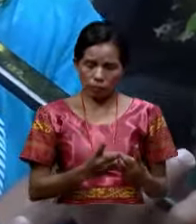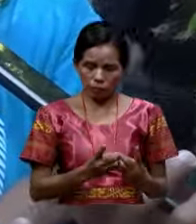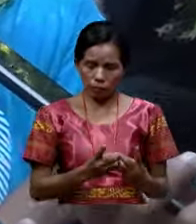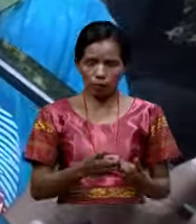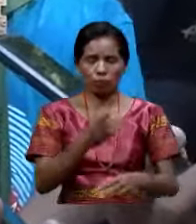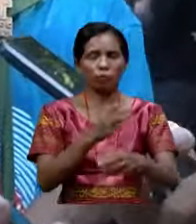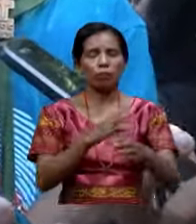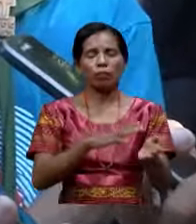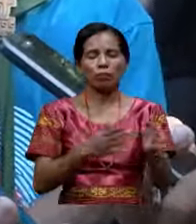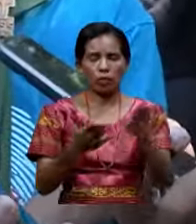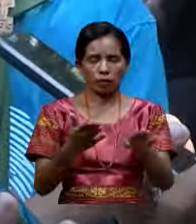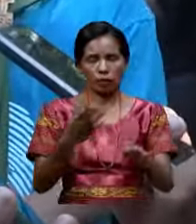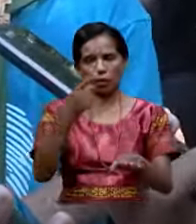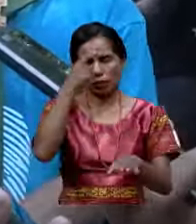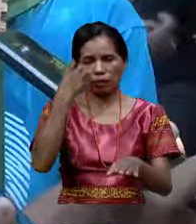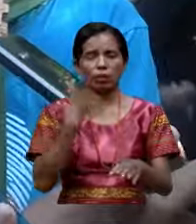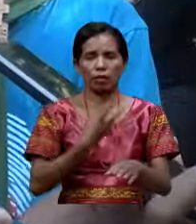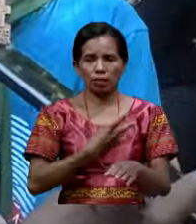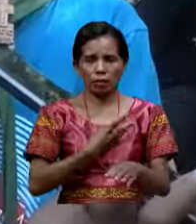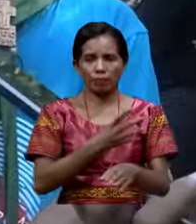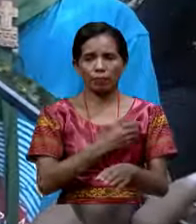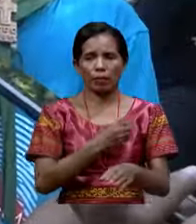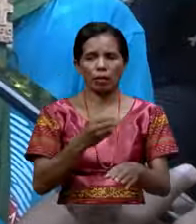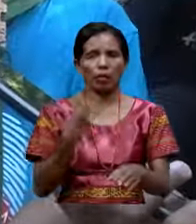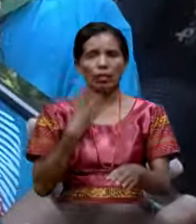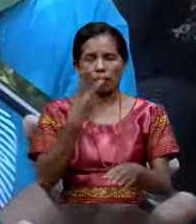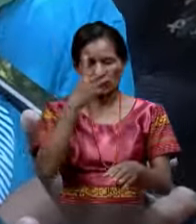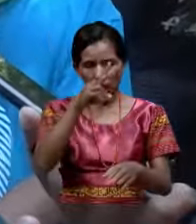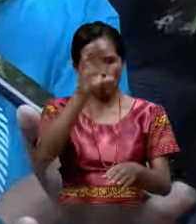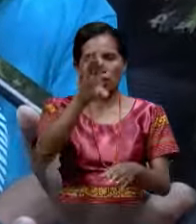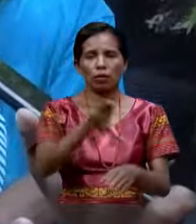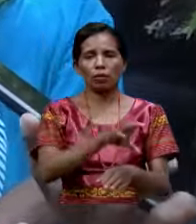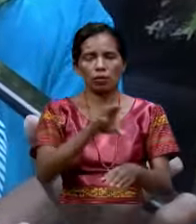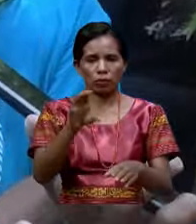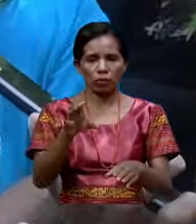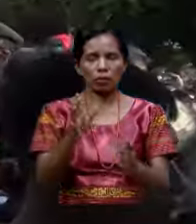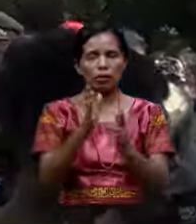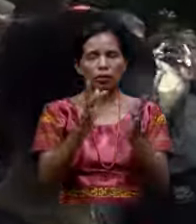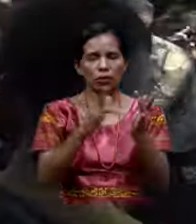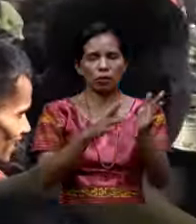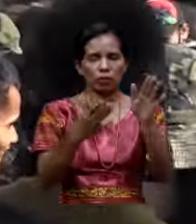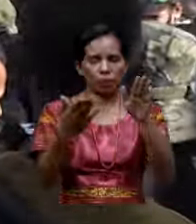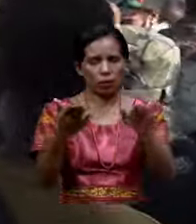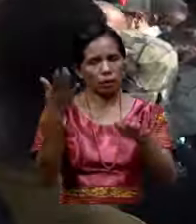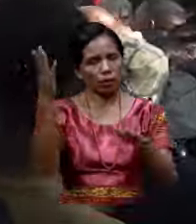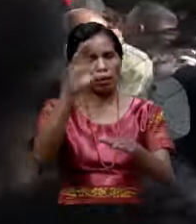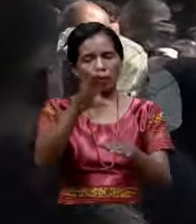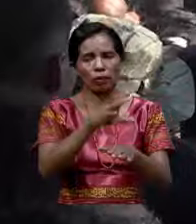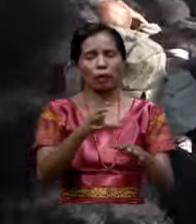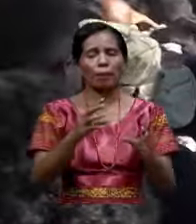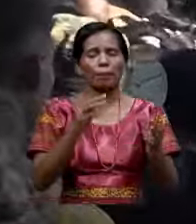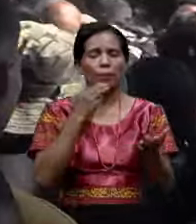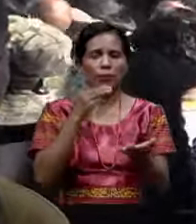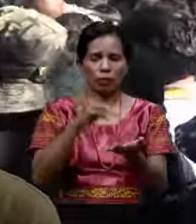ita no ita ni realize saun lebe asliu ne makita hari krus lebe jis mati hari krus ne men sazing lebe hawa